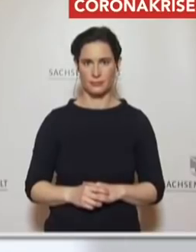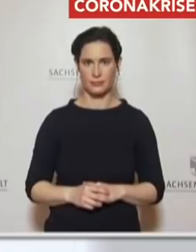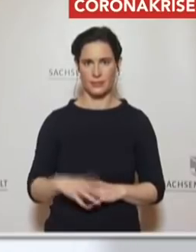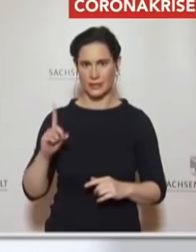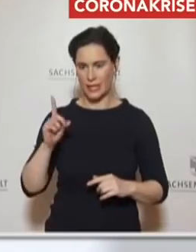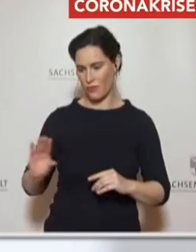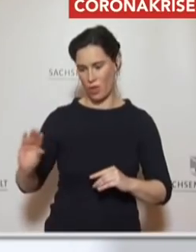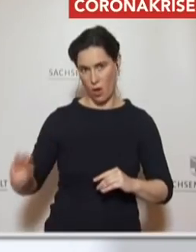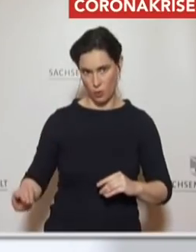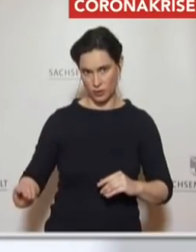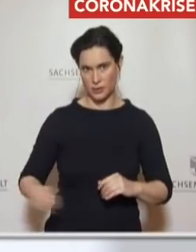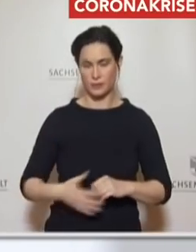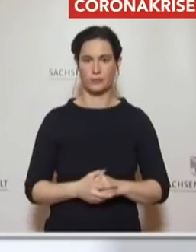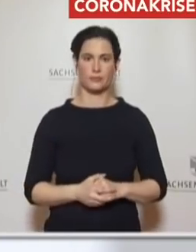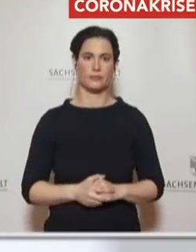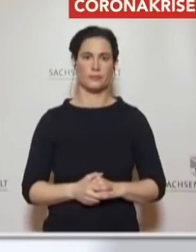abstellen.